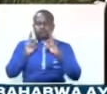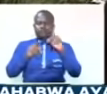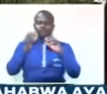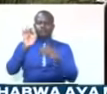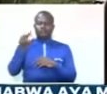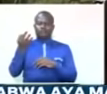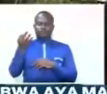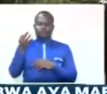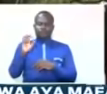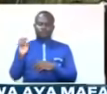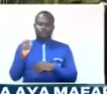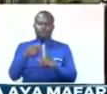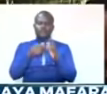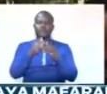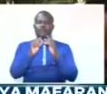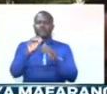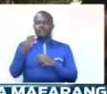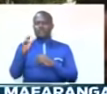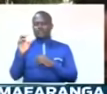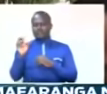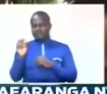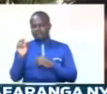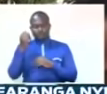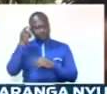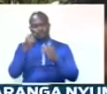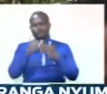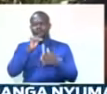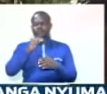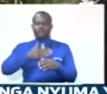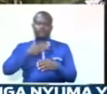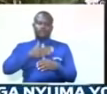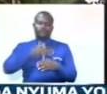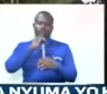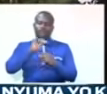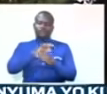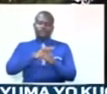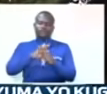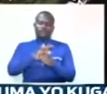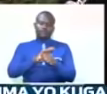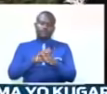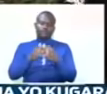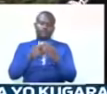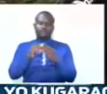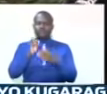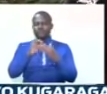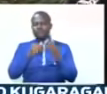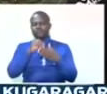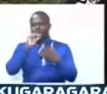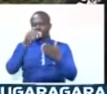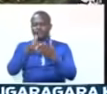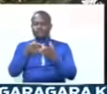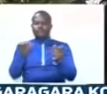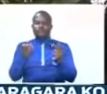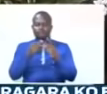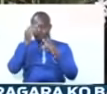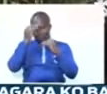hari abantu batageze no kuri 50 nago ibyishimo bya 100% cyangwa se nago byagera hahandi